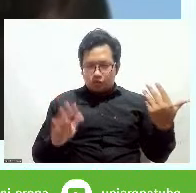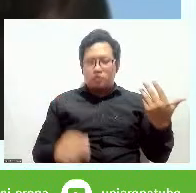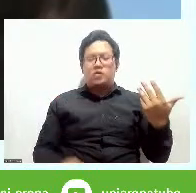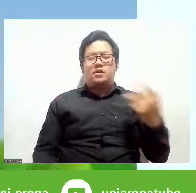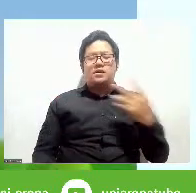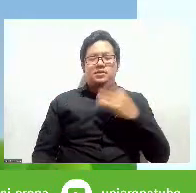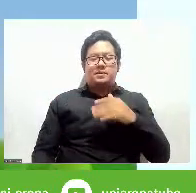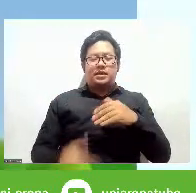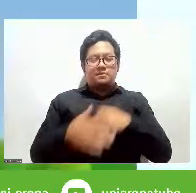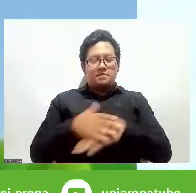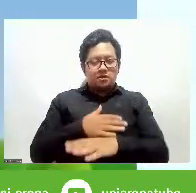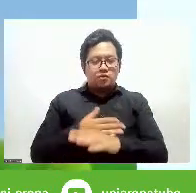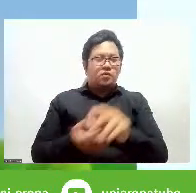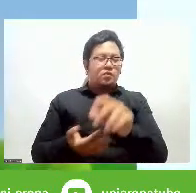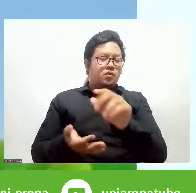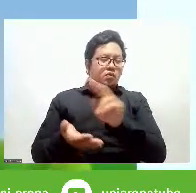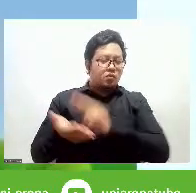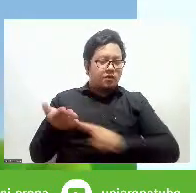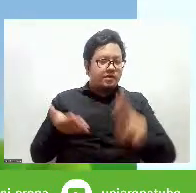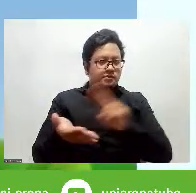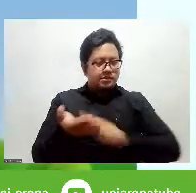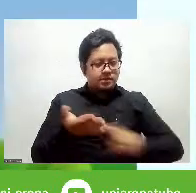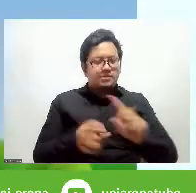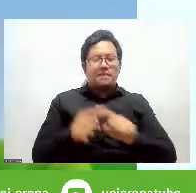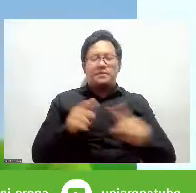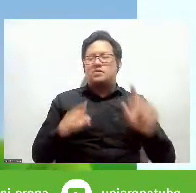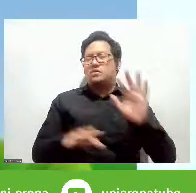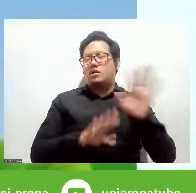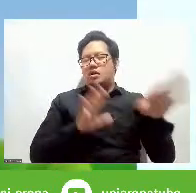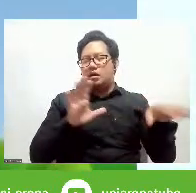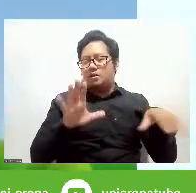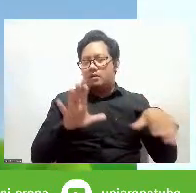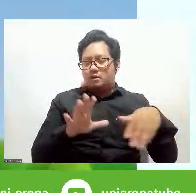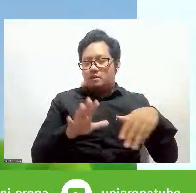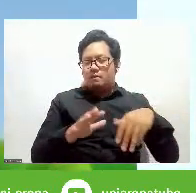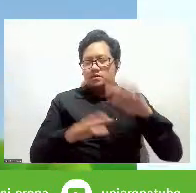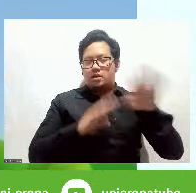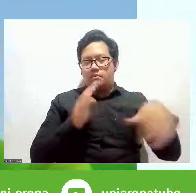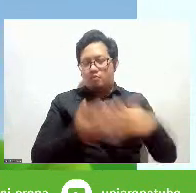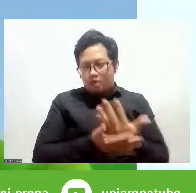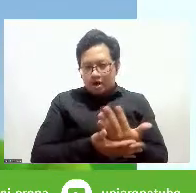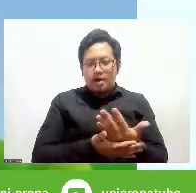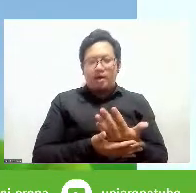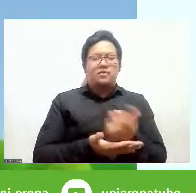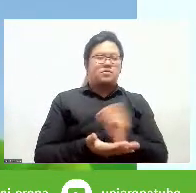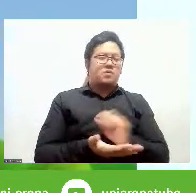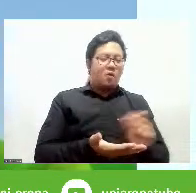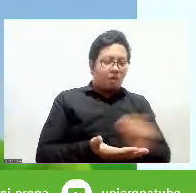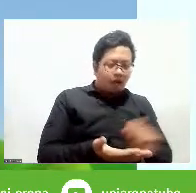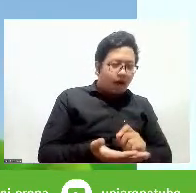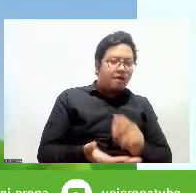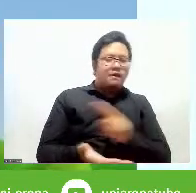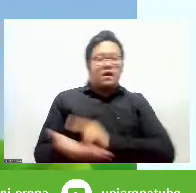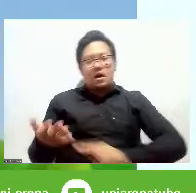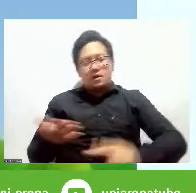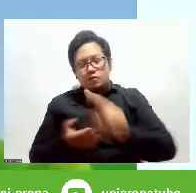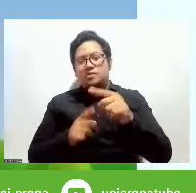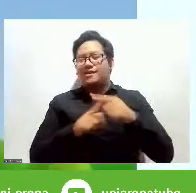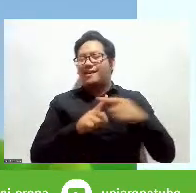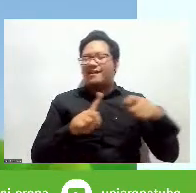juga semua diusik Cikampek kampus sd-sma playground